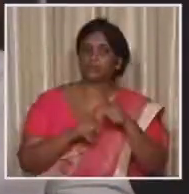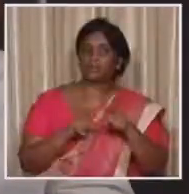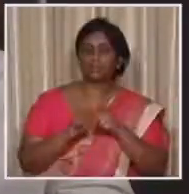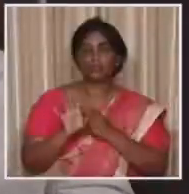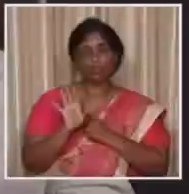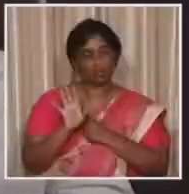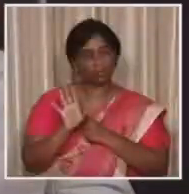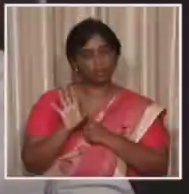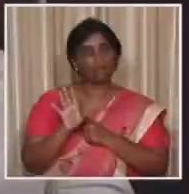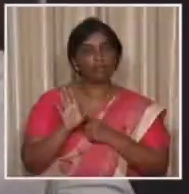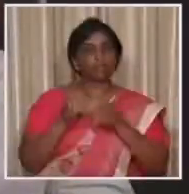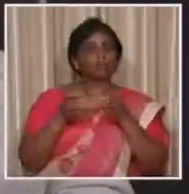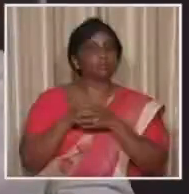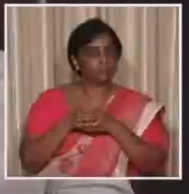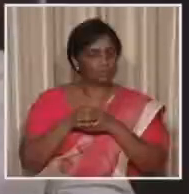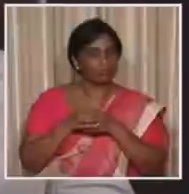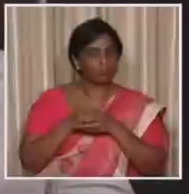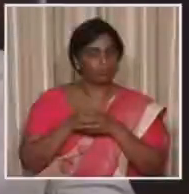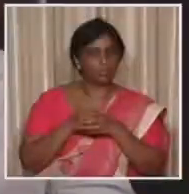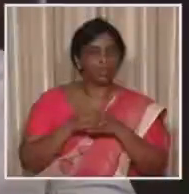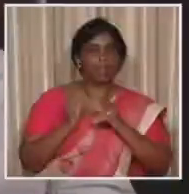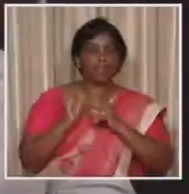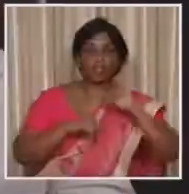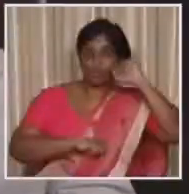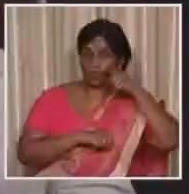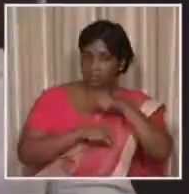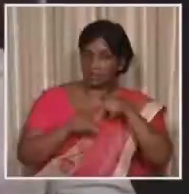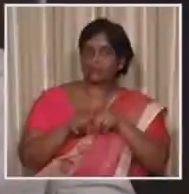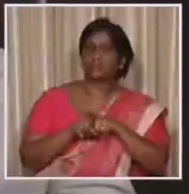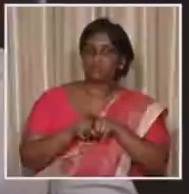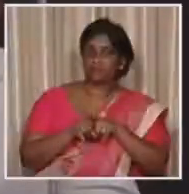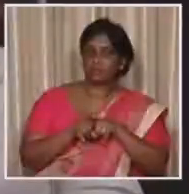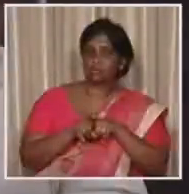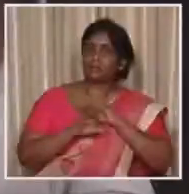Yun, Senanka, Evagem, Jati Tarnoseva Sabaha Vetru,